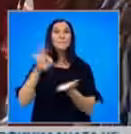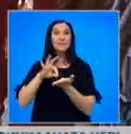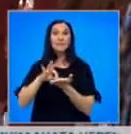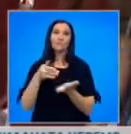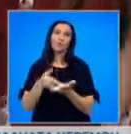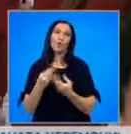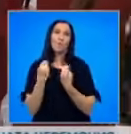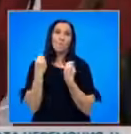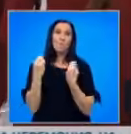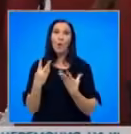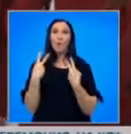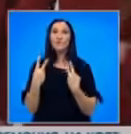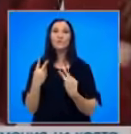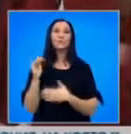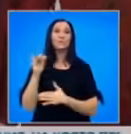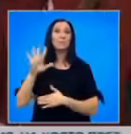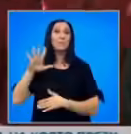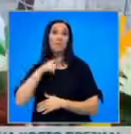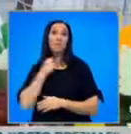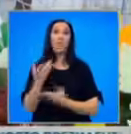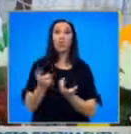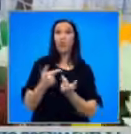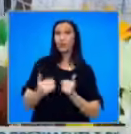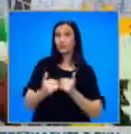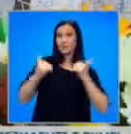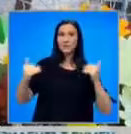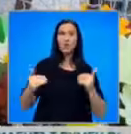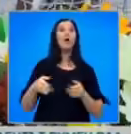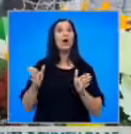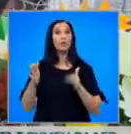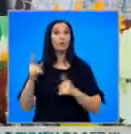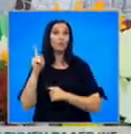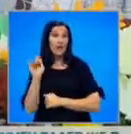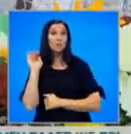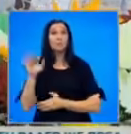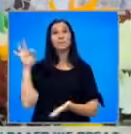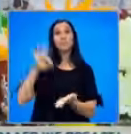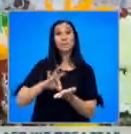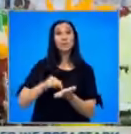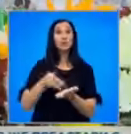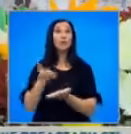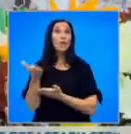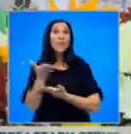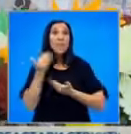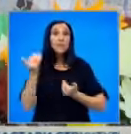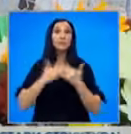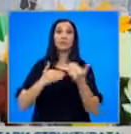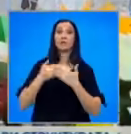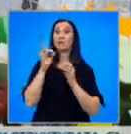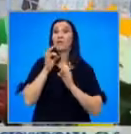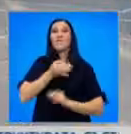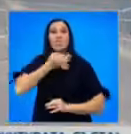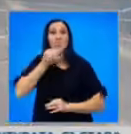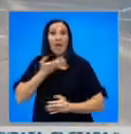по-хубаво да видим какво ще е в пети клас, отколкото да сме онлайн. Категорично трябва да са присъствено, защото те нямат изградени никакви навици